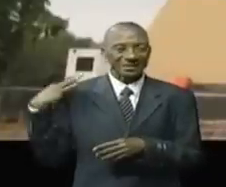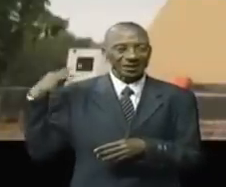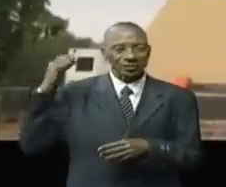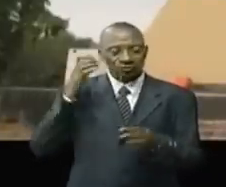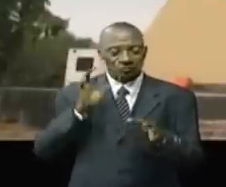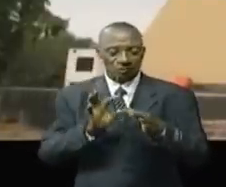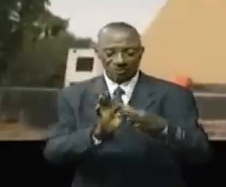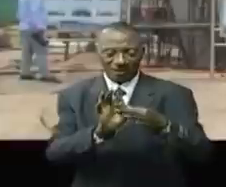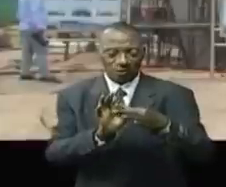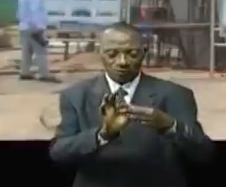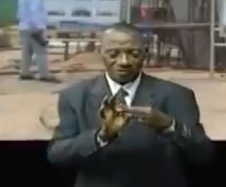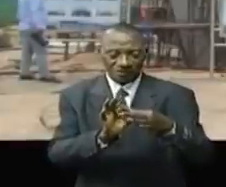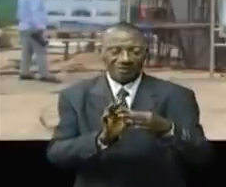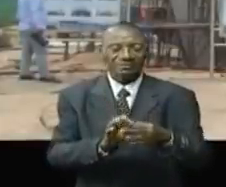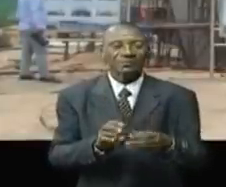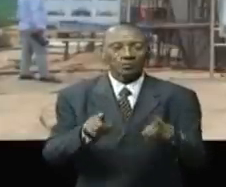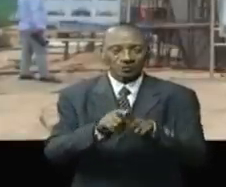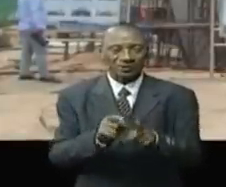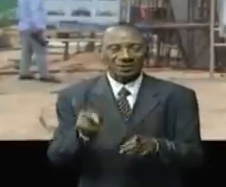à